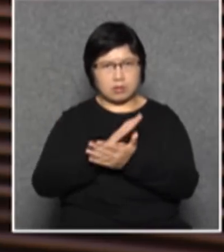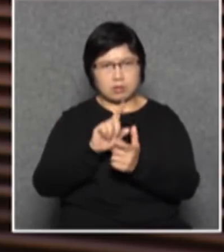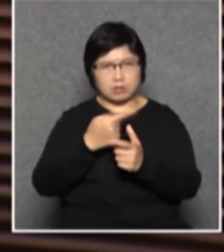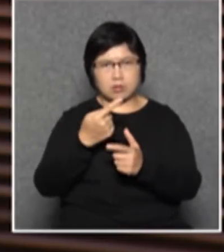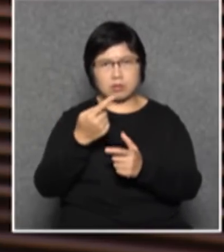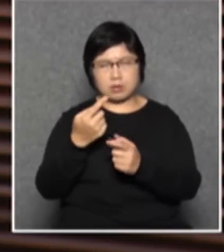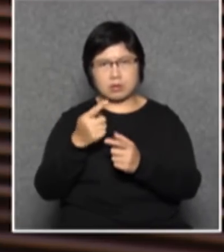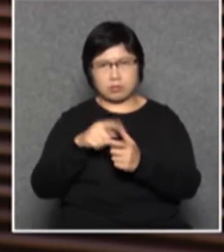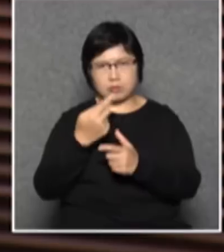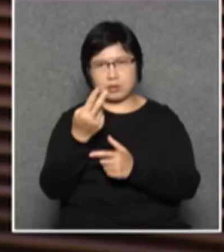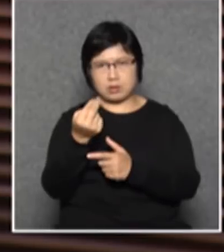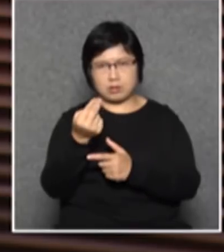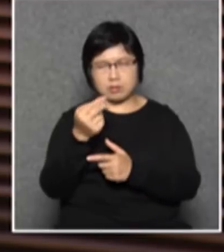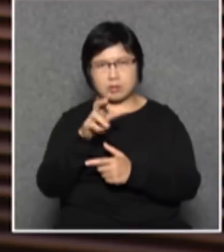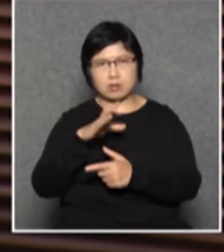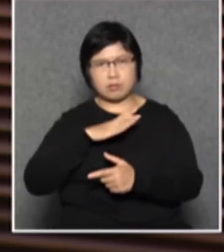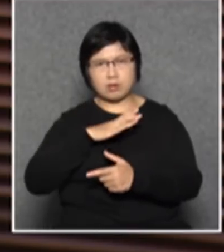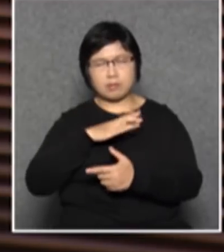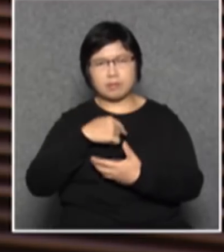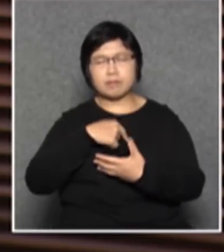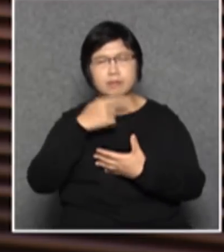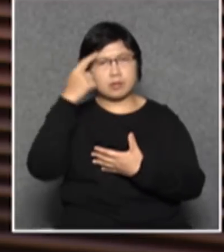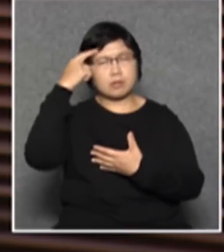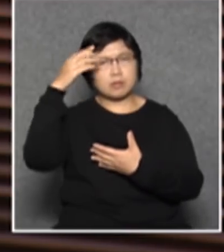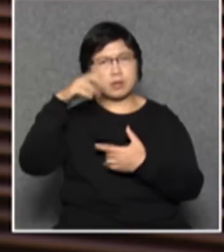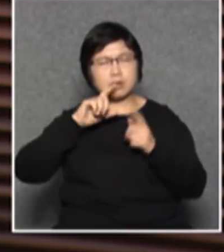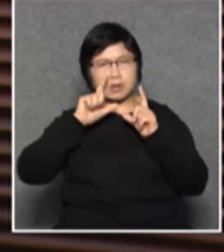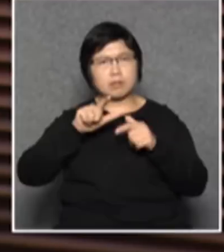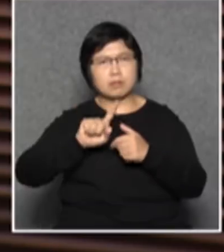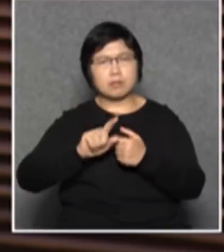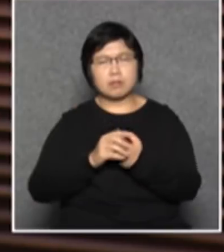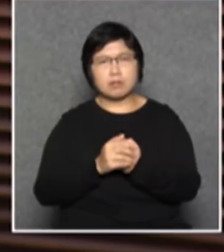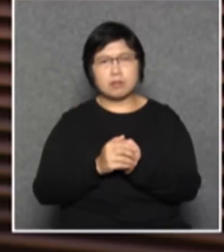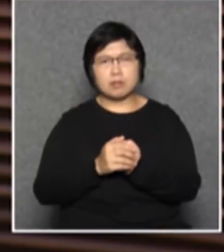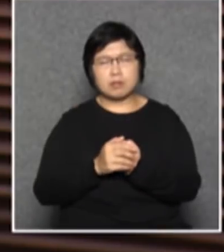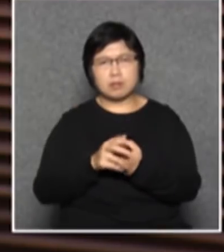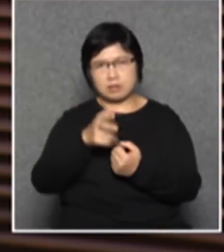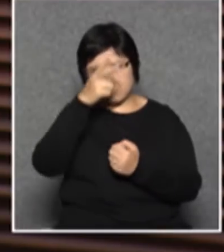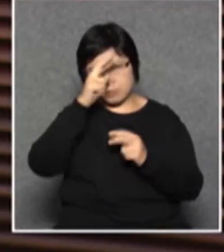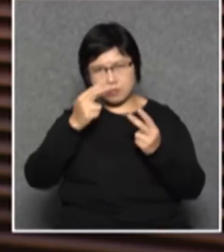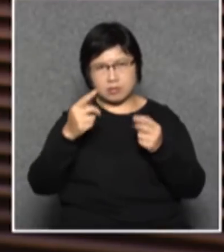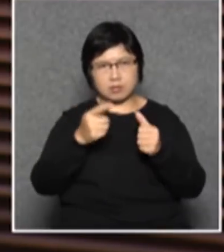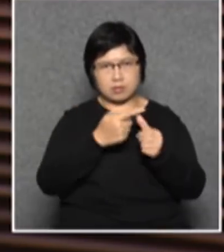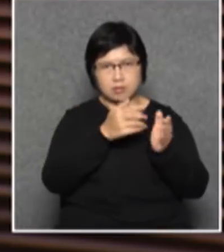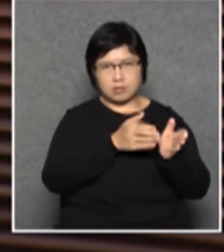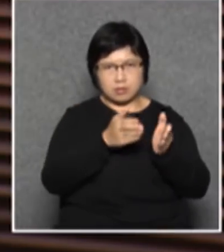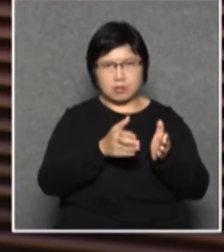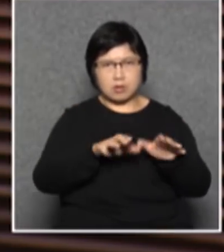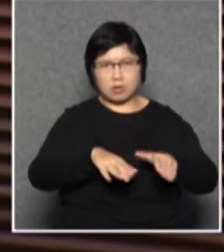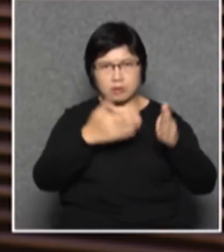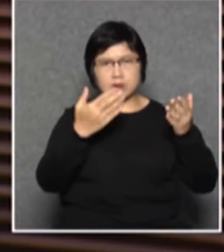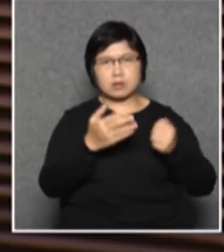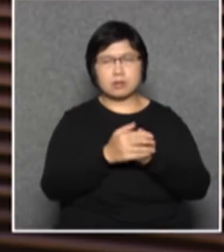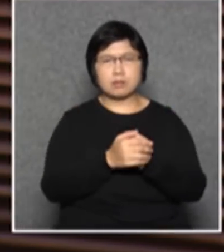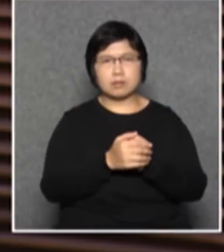況，我們心中自有答案。早在政改首階段開始之初，反